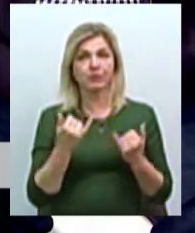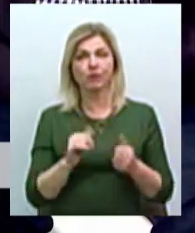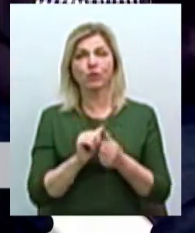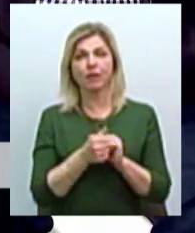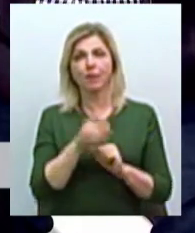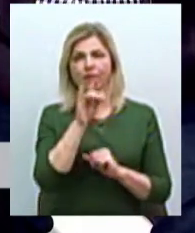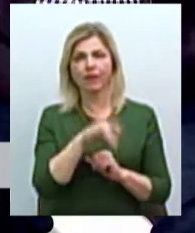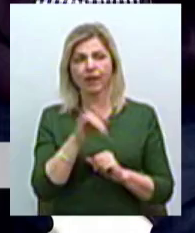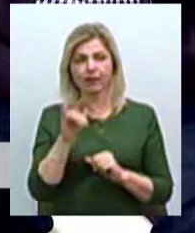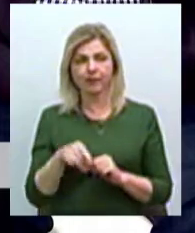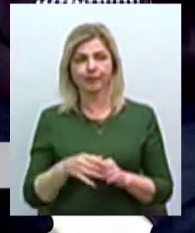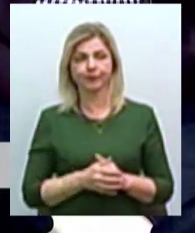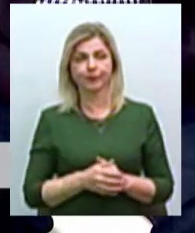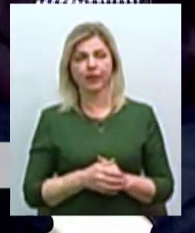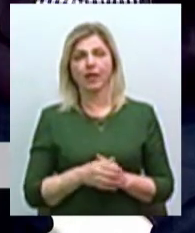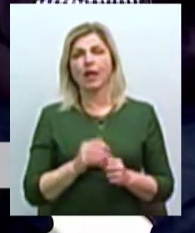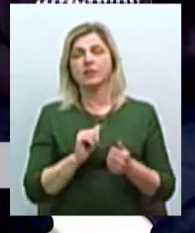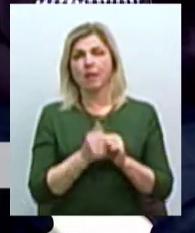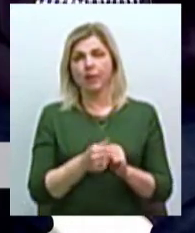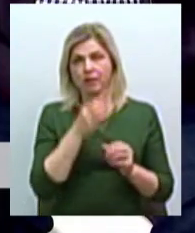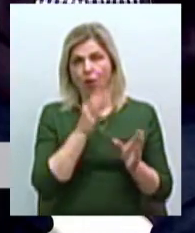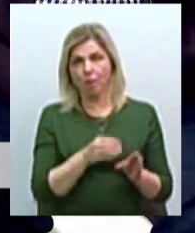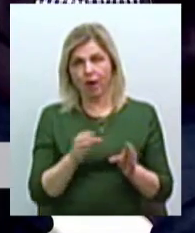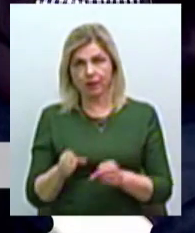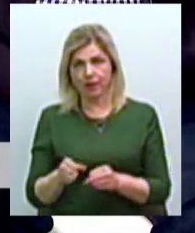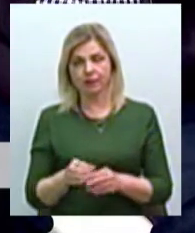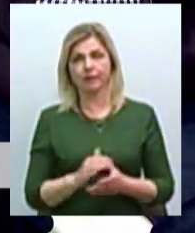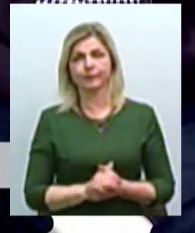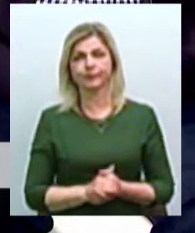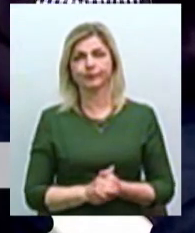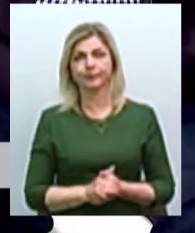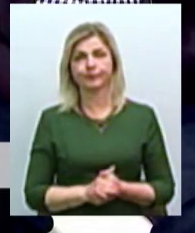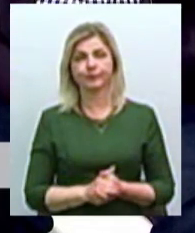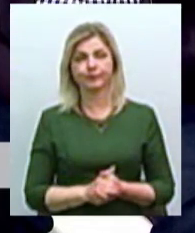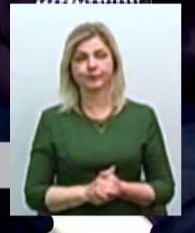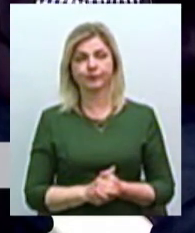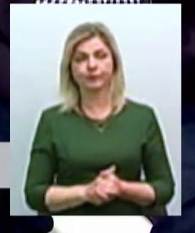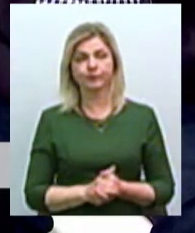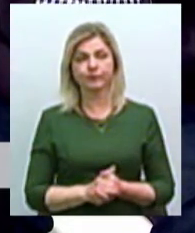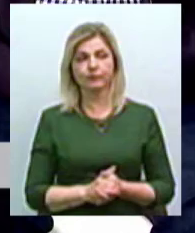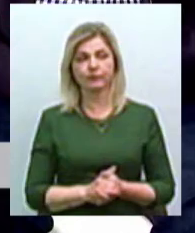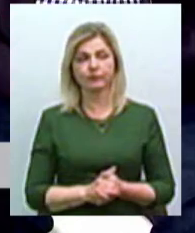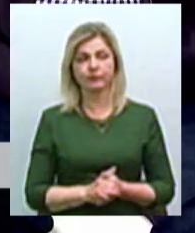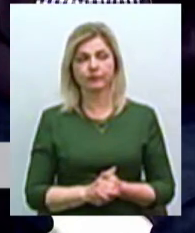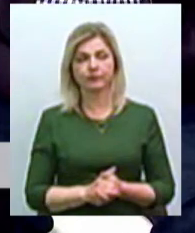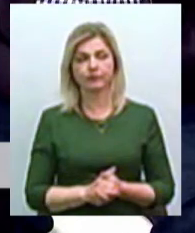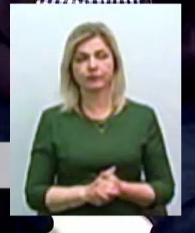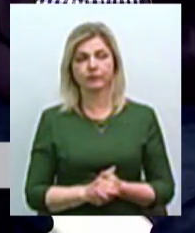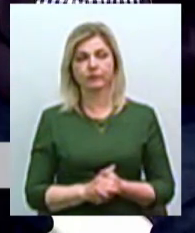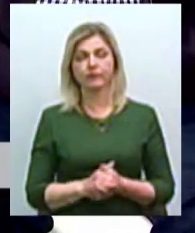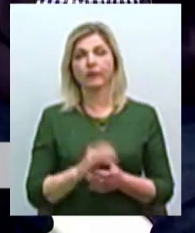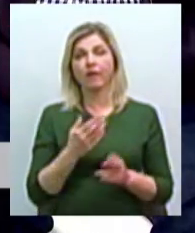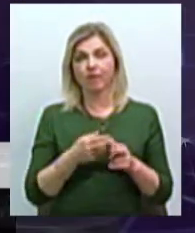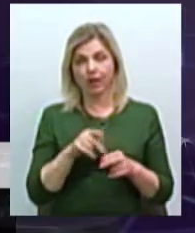вікна, замінена система опалення, монтується зараз ІТП, а також в